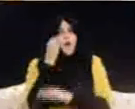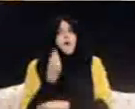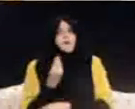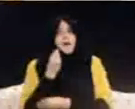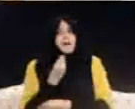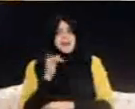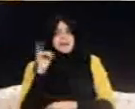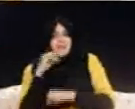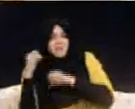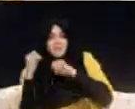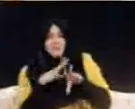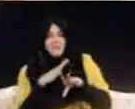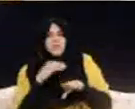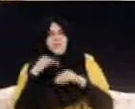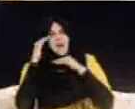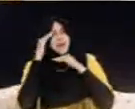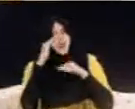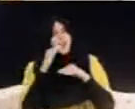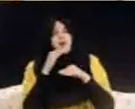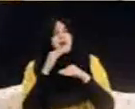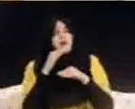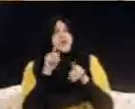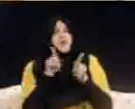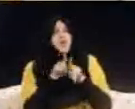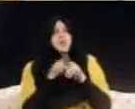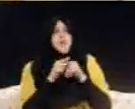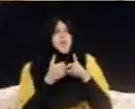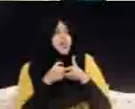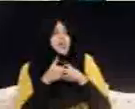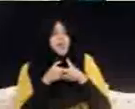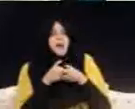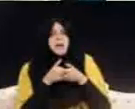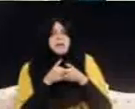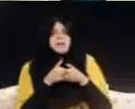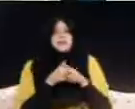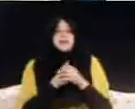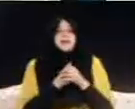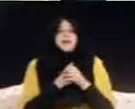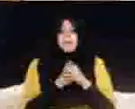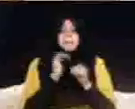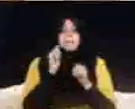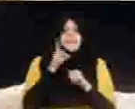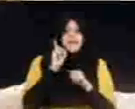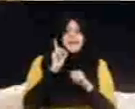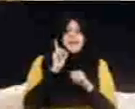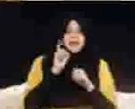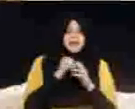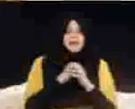على حب الرضاع وإن تفطمه ينفطم، إلى أن قال: